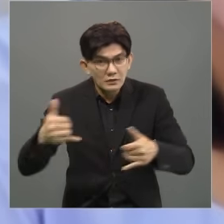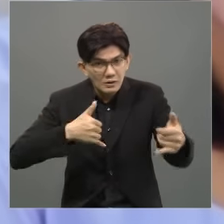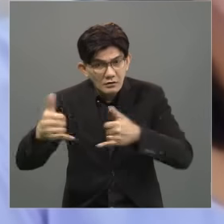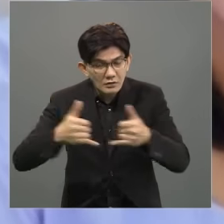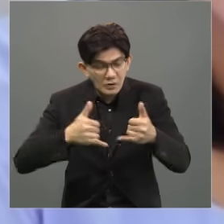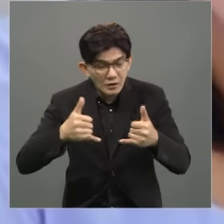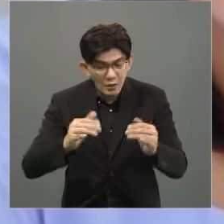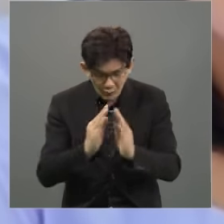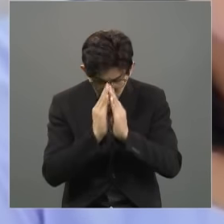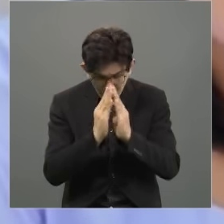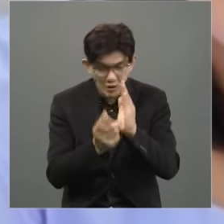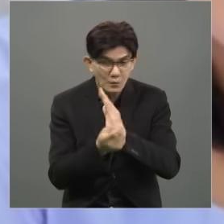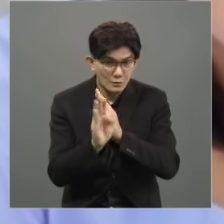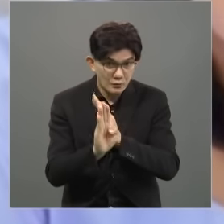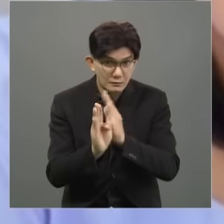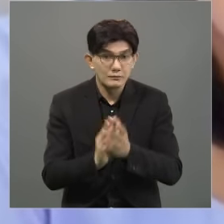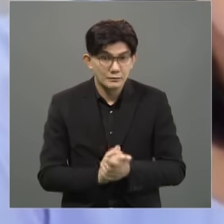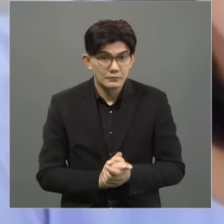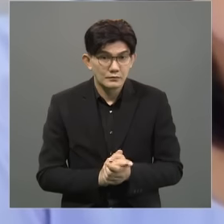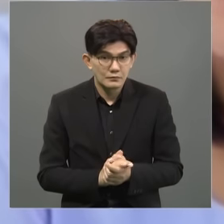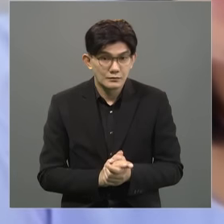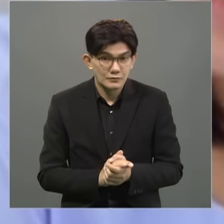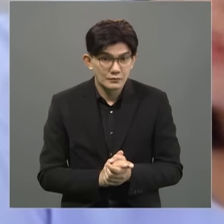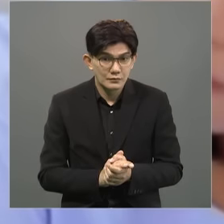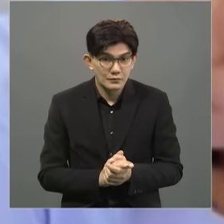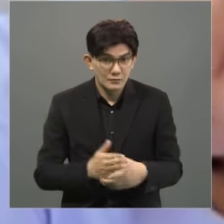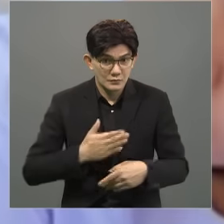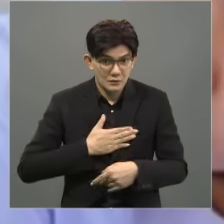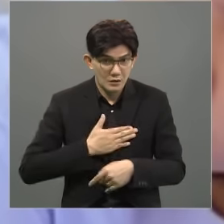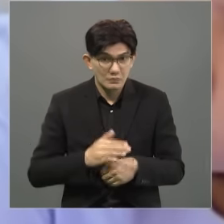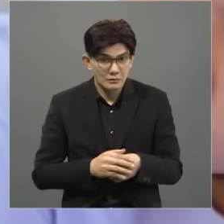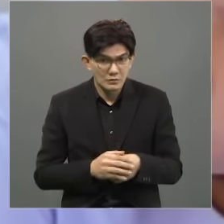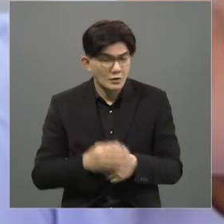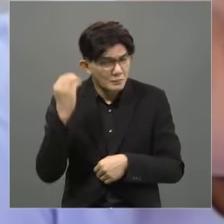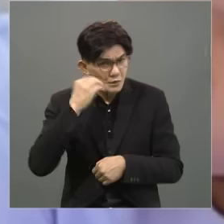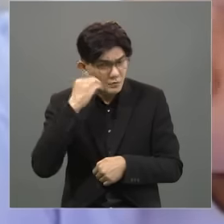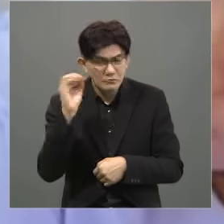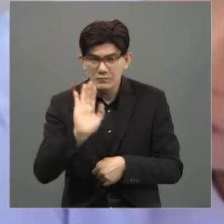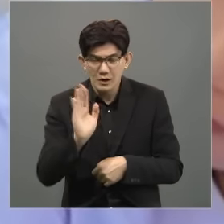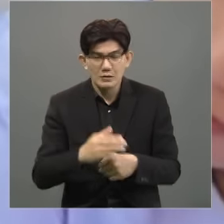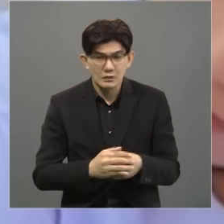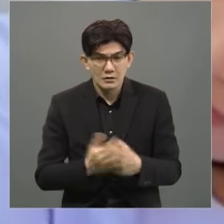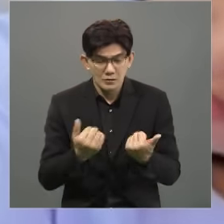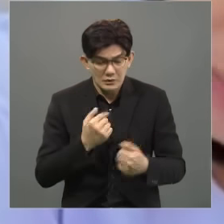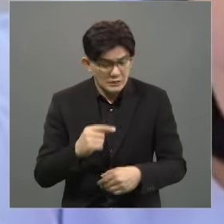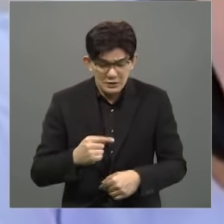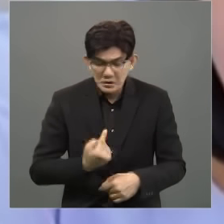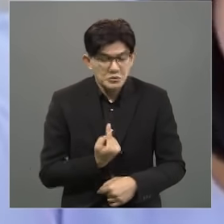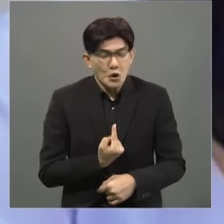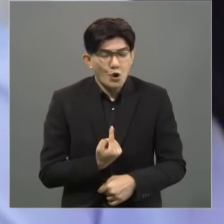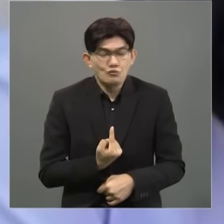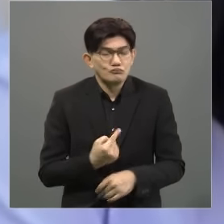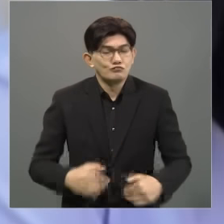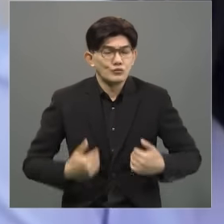กันที่อุบลค่ะเพราะว่าเราไม่ได้มีกันบ่อยๆอาจจะเป็นครั้งเดียวในชีวิตเลยก็